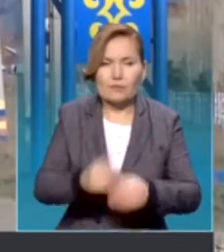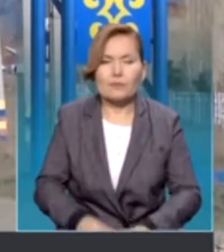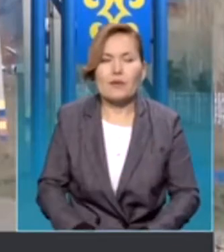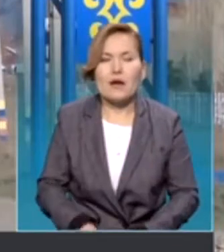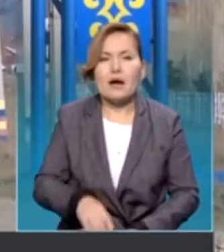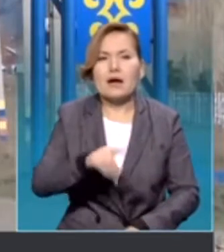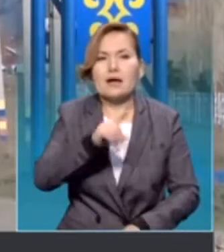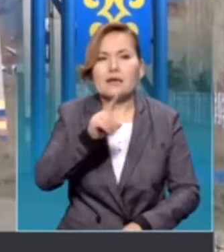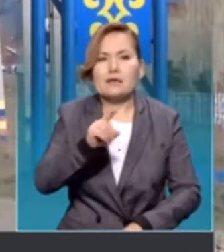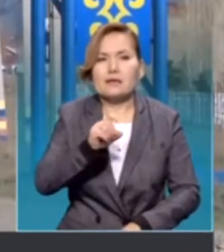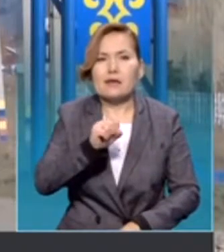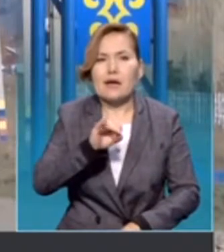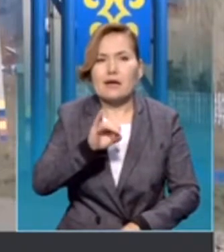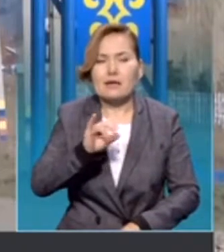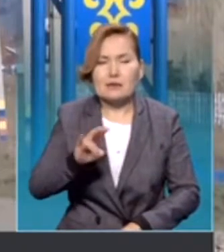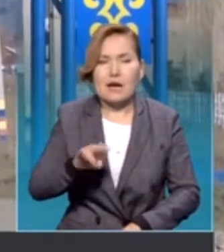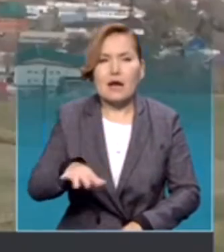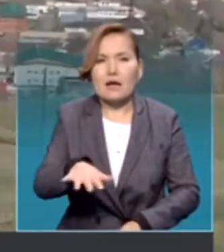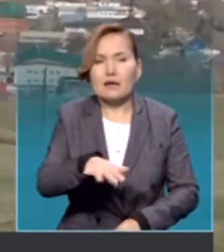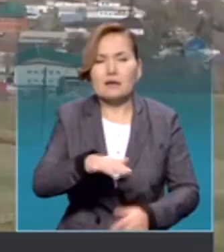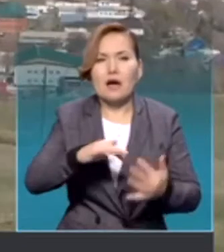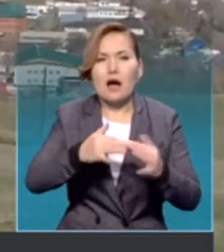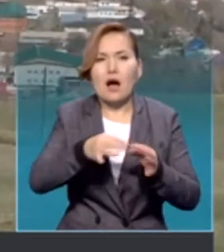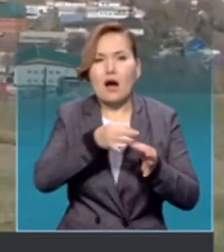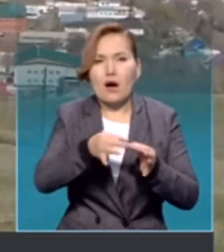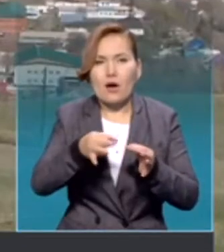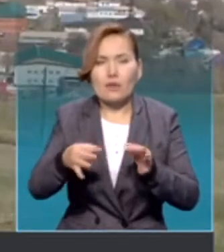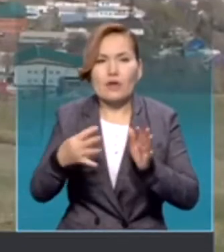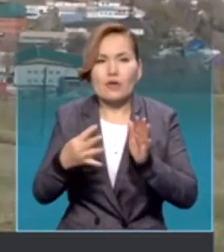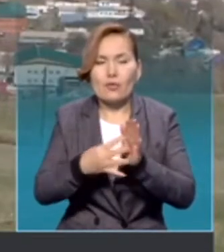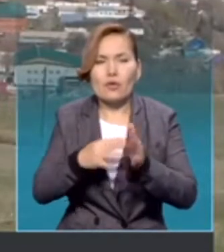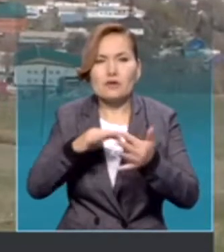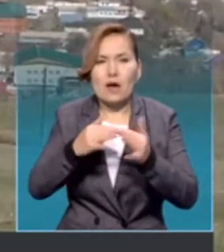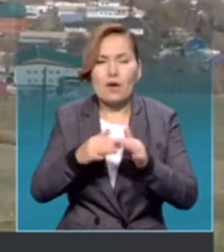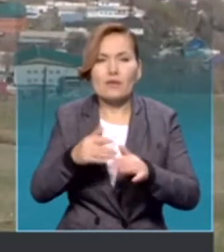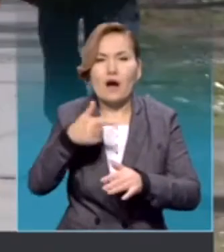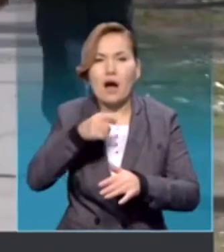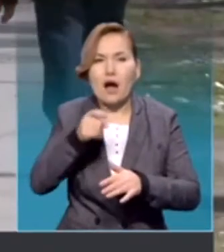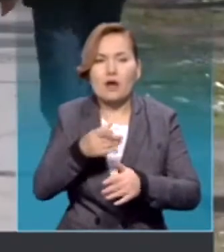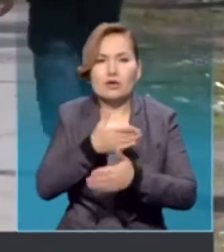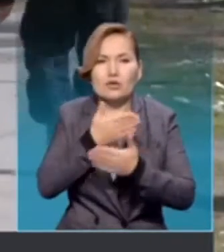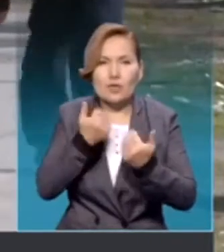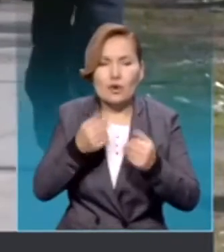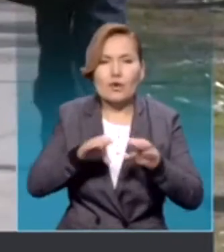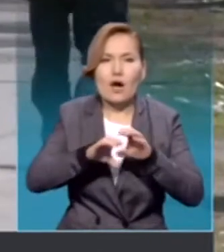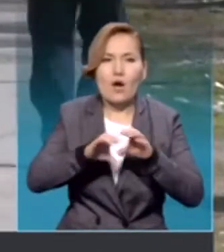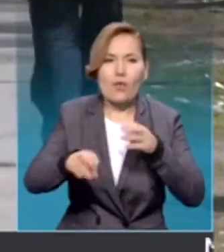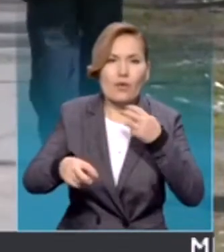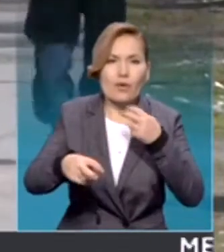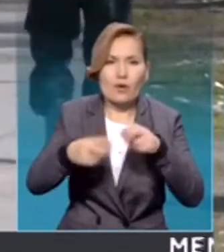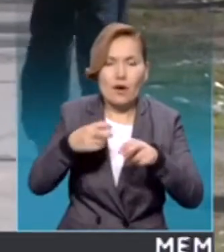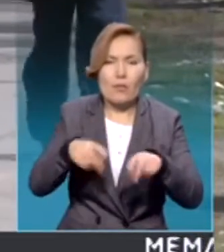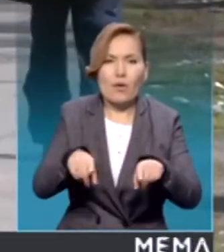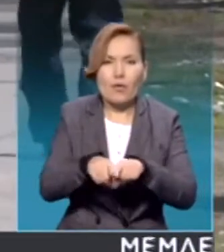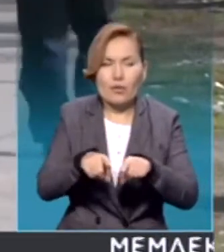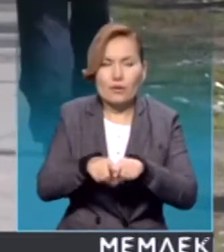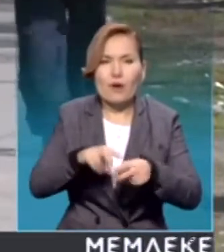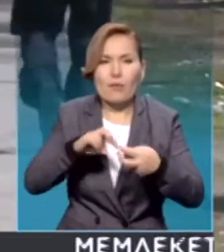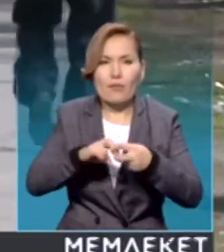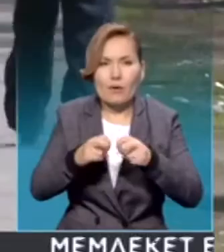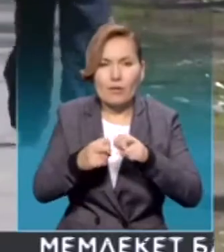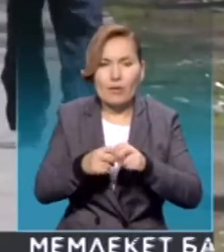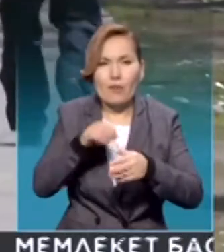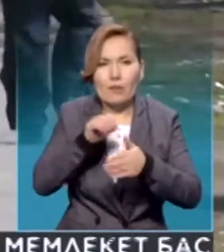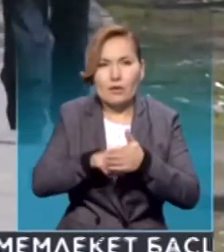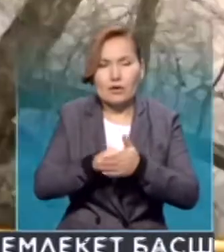Зайсан аудандагы 9 ауылдын тургундары осымен 2-чи тәүлүк көгүлдүр отунсуз калып отур. Буган эл мекендерге газ жеткизетин жогорку кысымды кубурдан чыккан акоо себеп